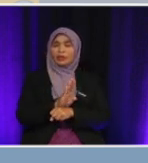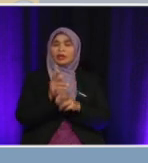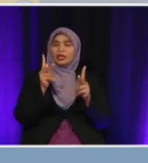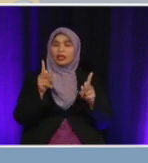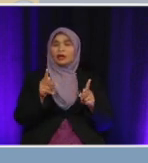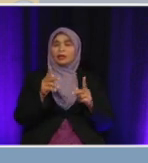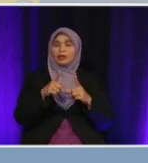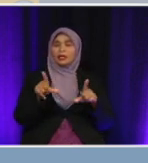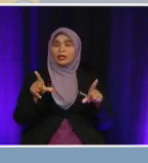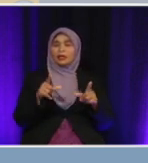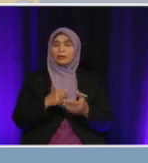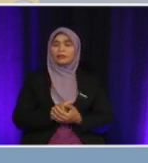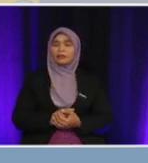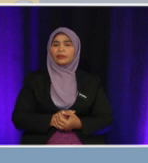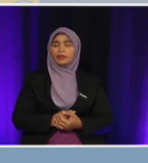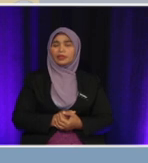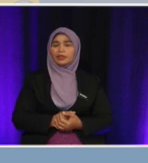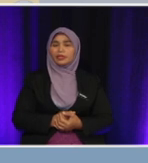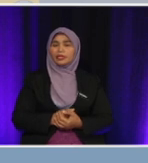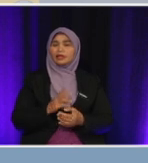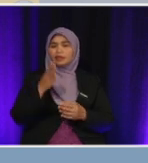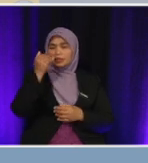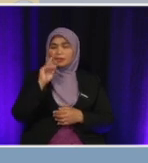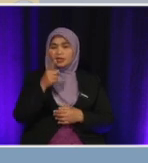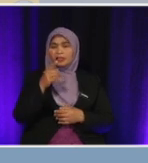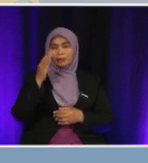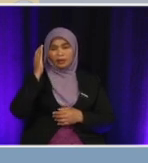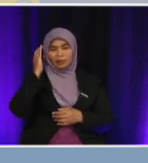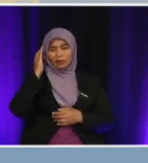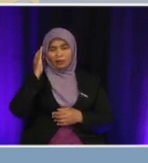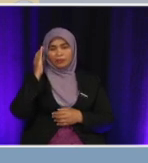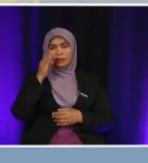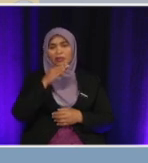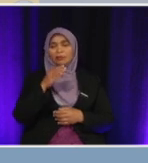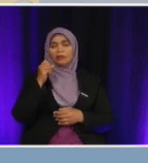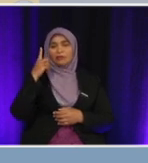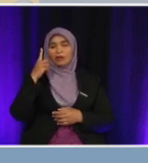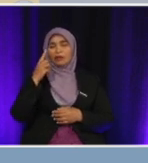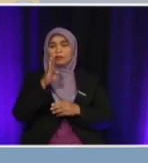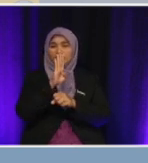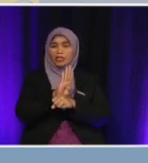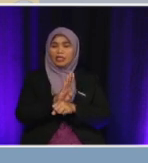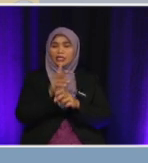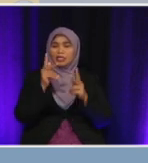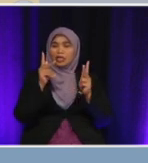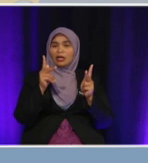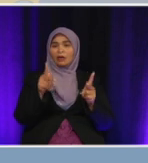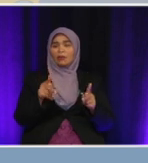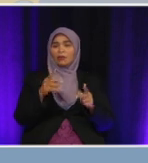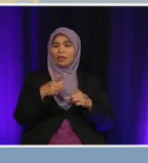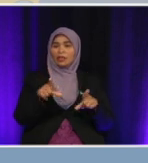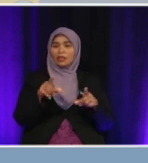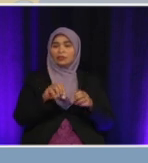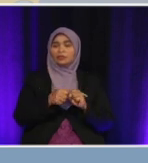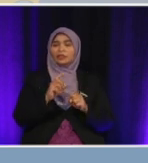lebih kepada budaya di situ Kenapa kita mengetahui dan memahami budaya lain supaya kita dapat saling